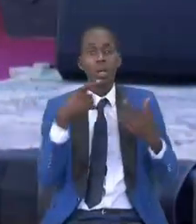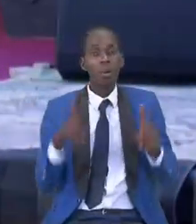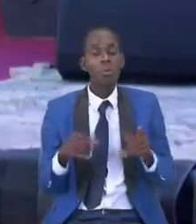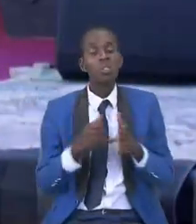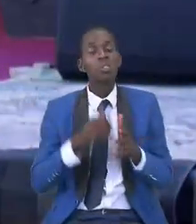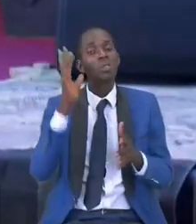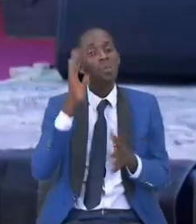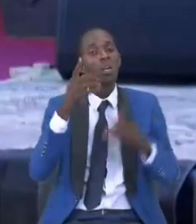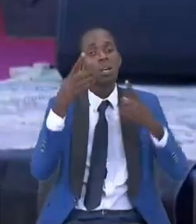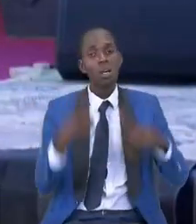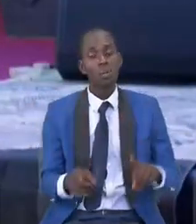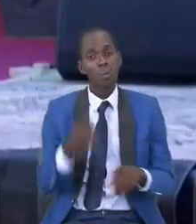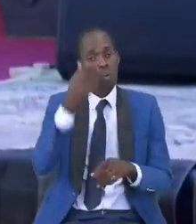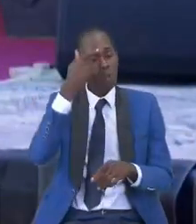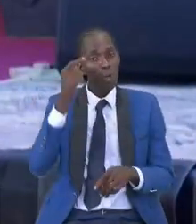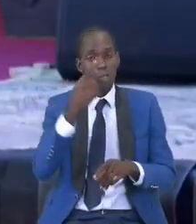Parce que la seule solution est,